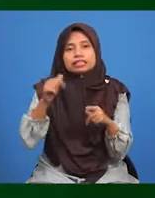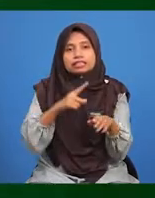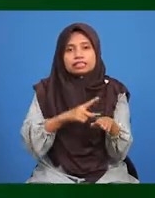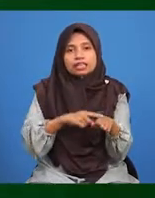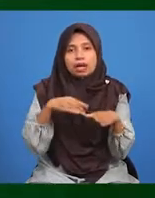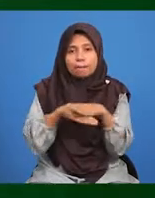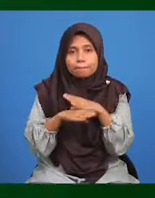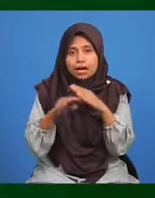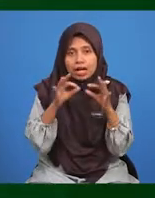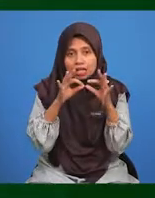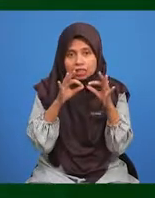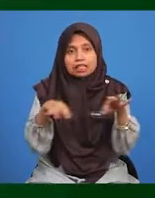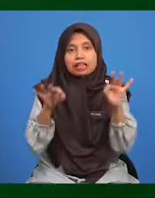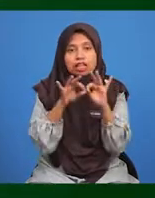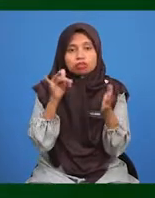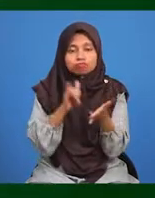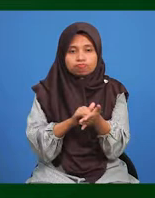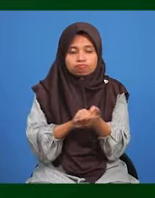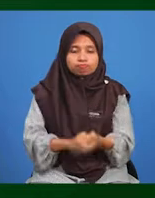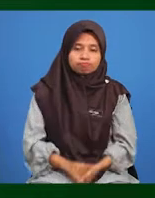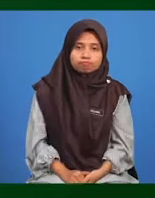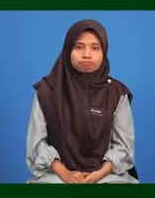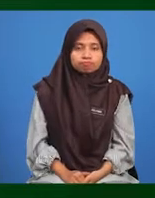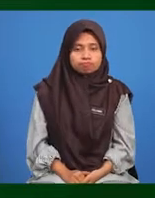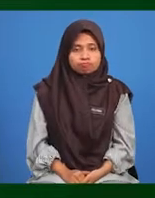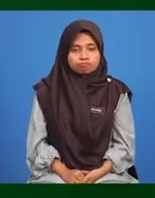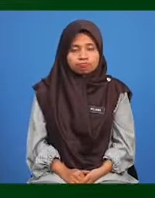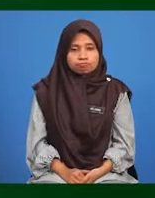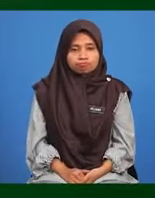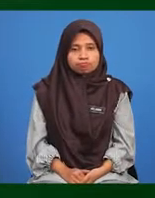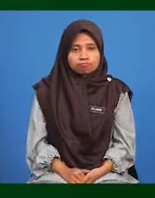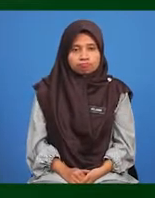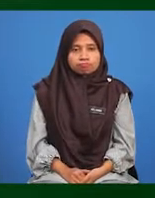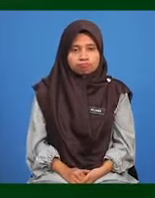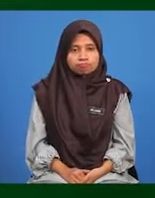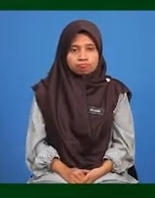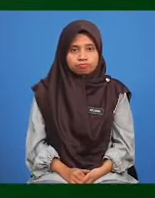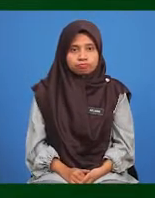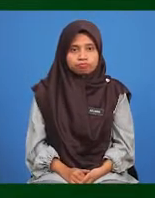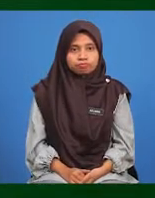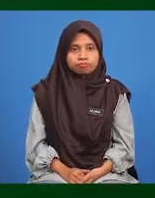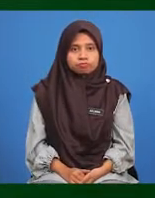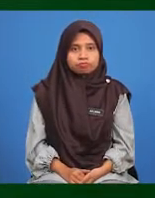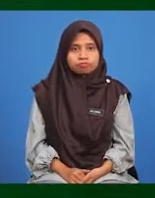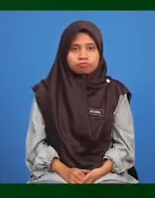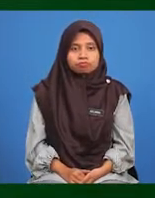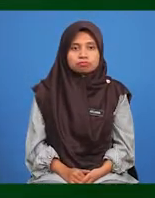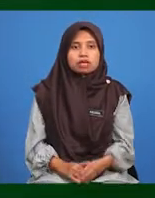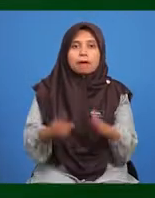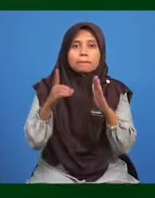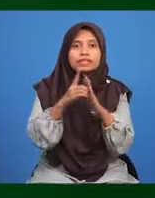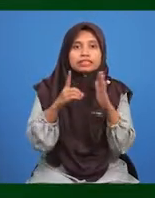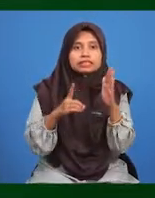Dapatkah murid-murid semua mengesan kata ganda pada petikan yang telah cikgu bacakan tadi? Ya,